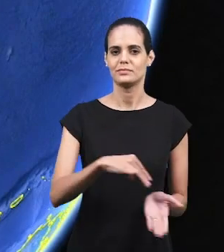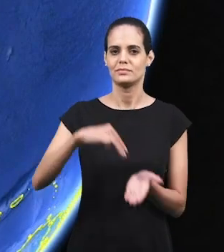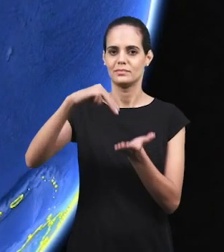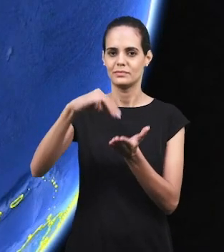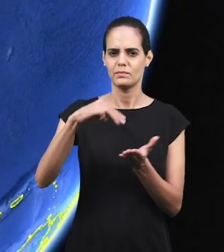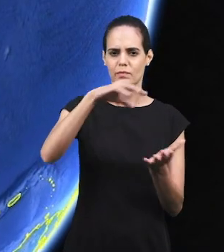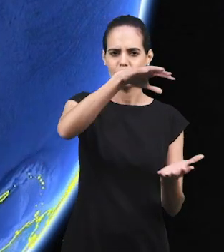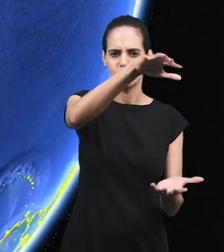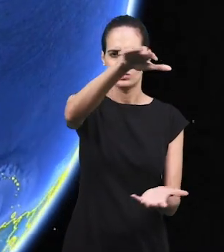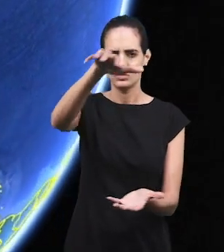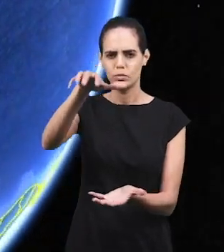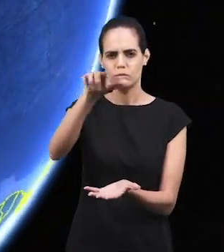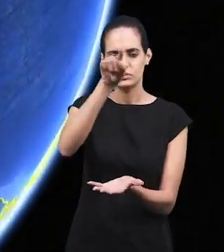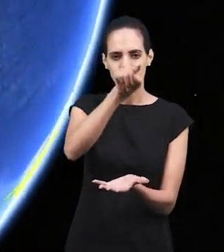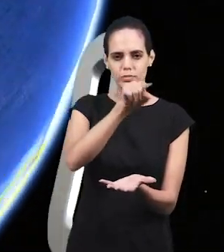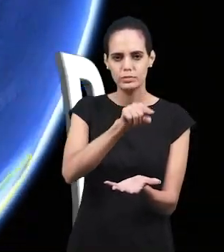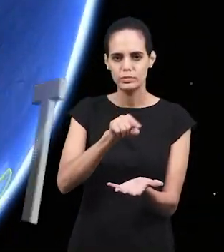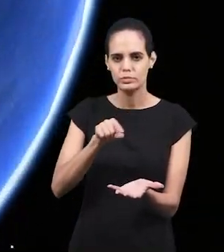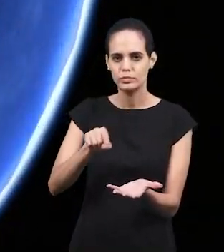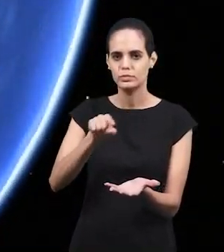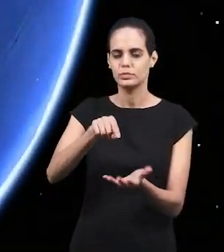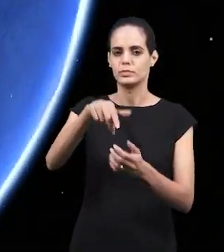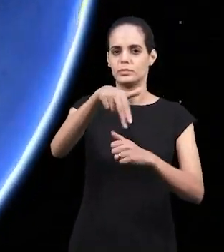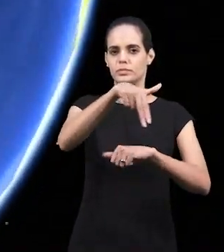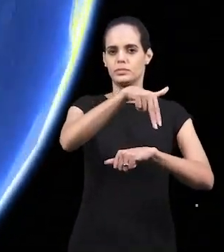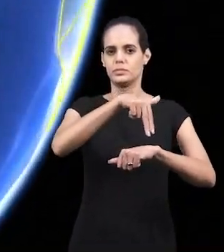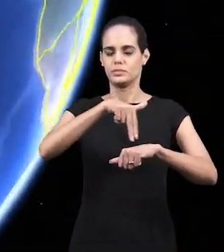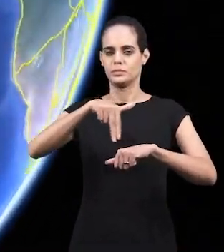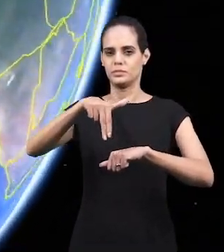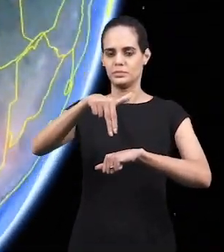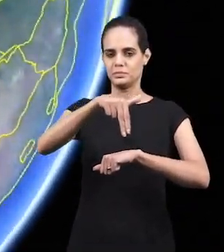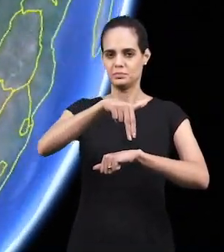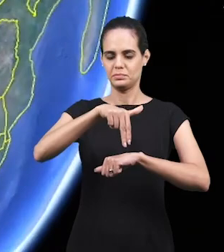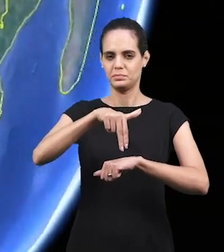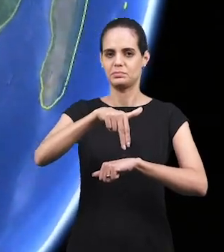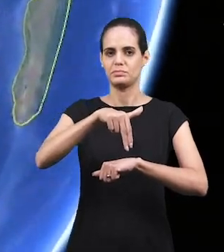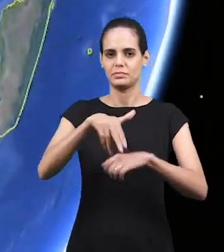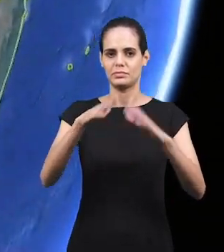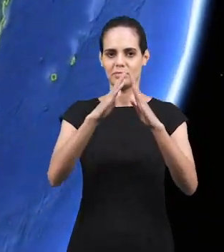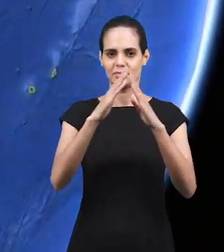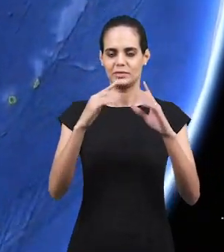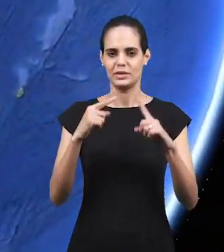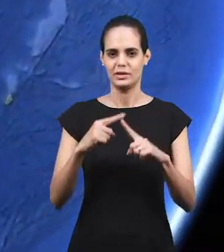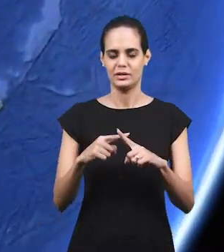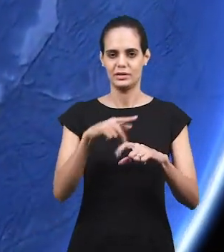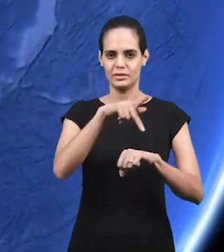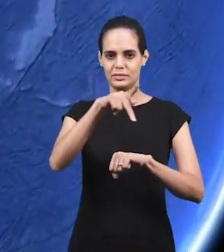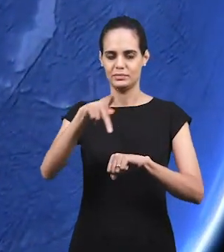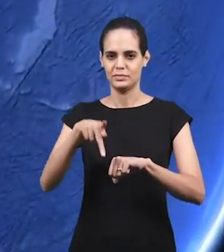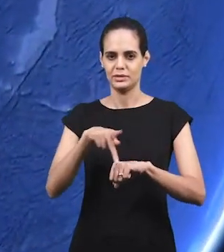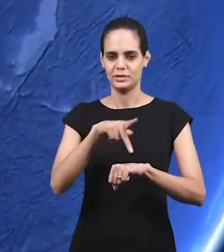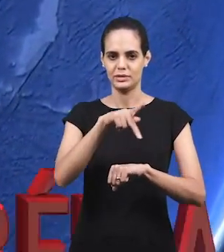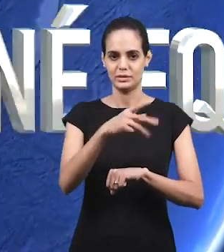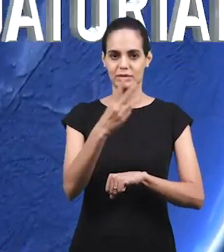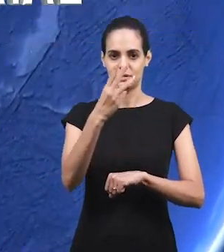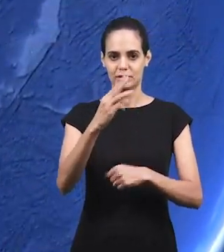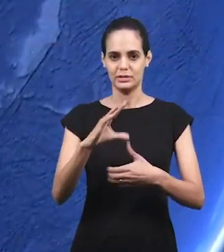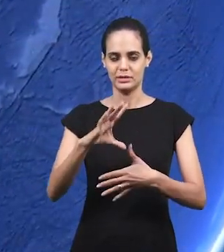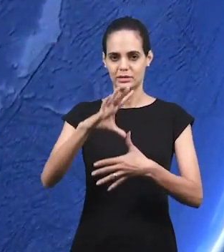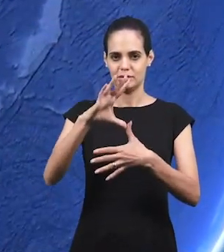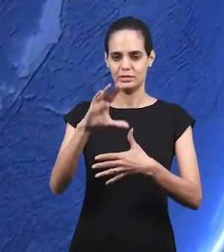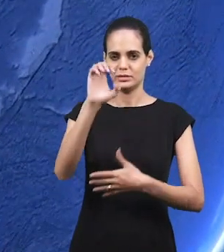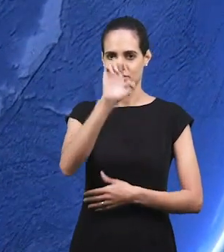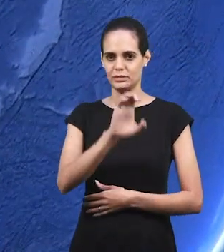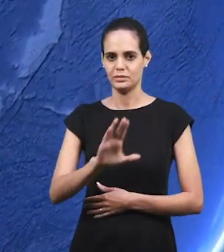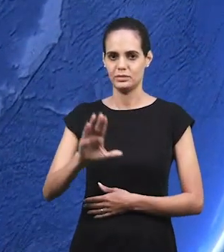l'Église chrétienne Maranatha est présente dans des nations de tous les continents de la planète. Des églises des pays dans les